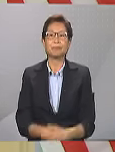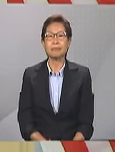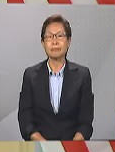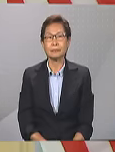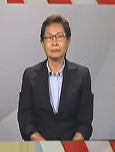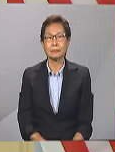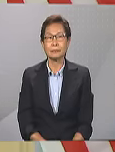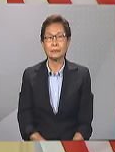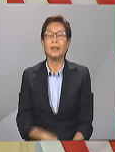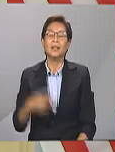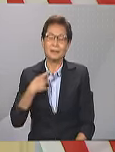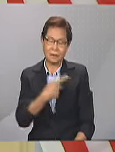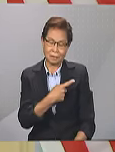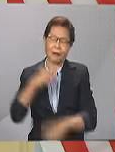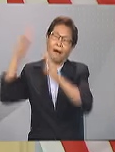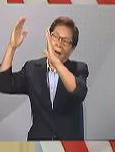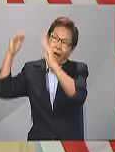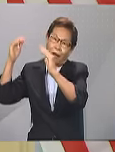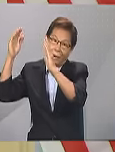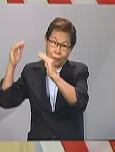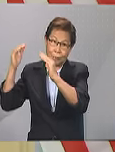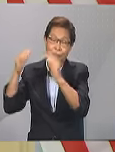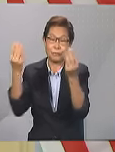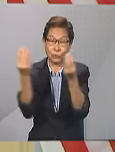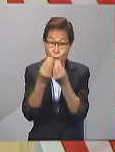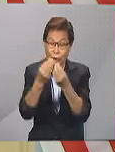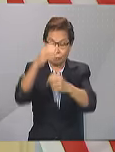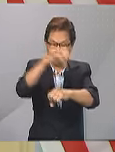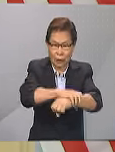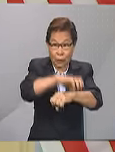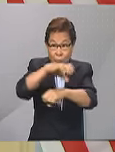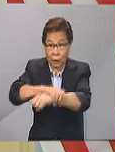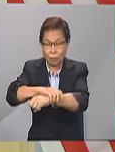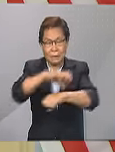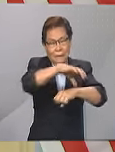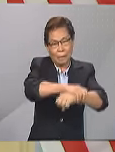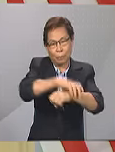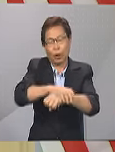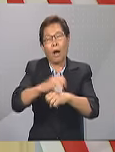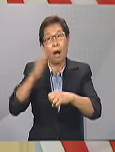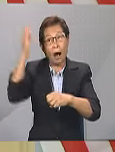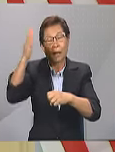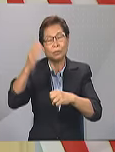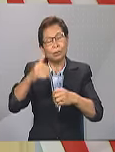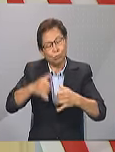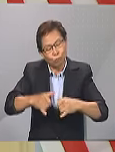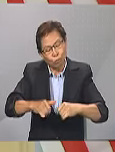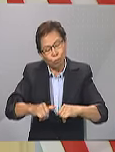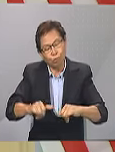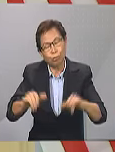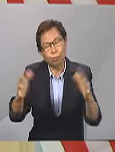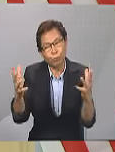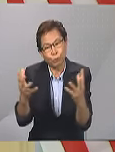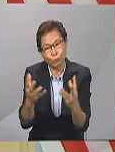Sebutkan kita berharap supaya jumlah tangkapan ini akan terus menurun dan